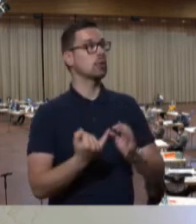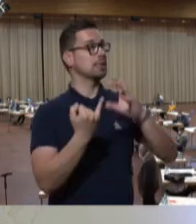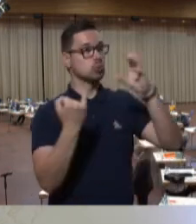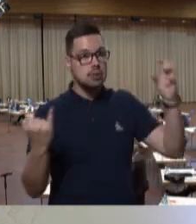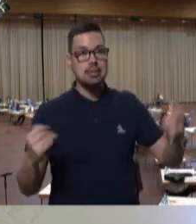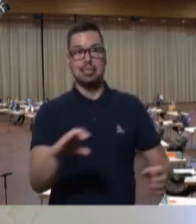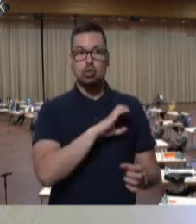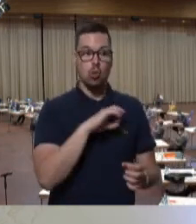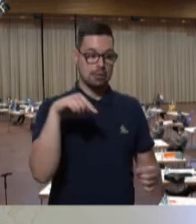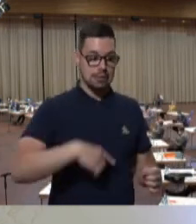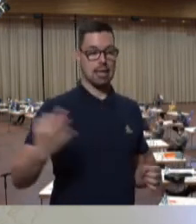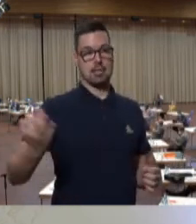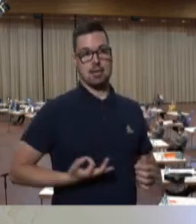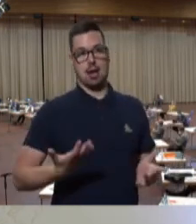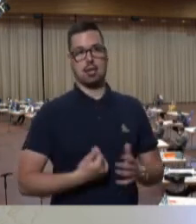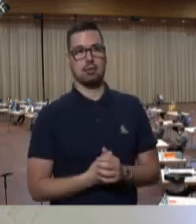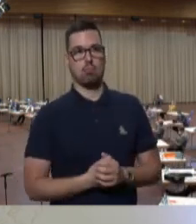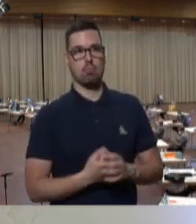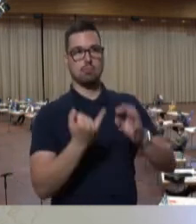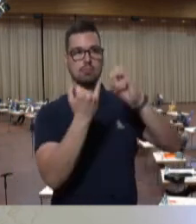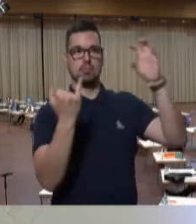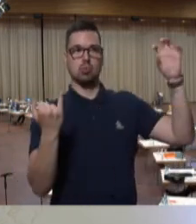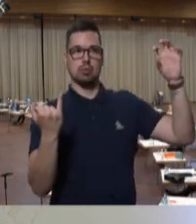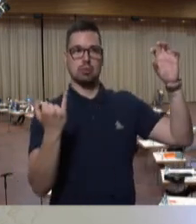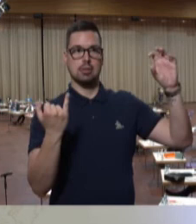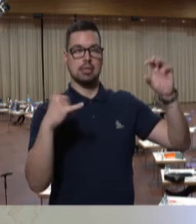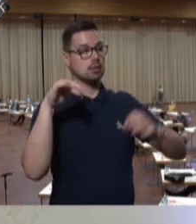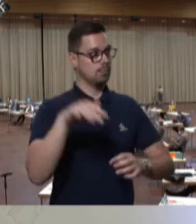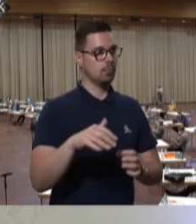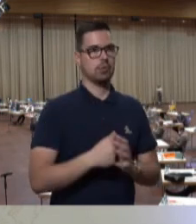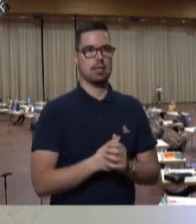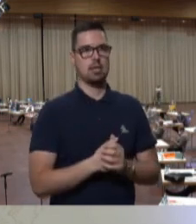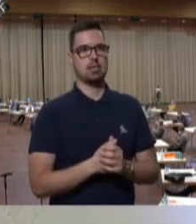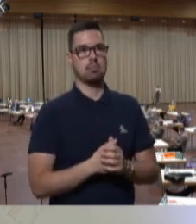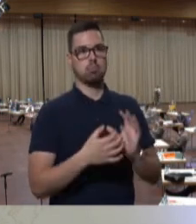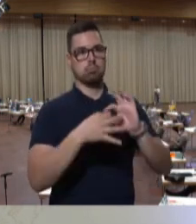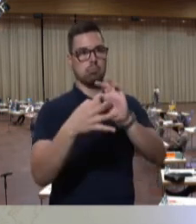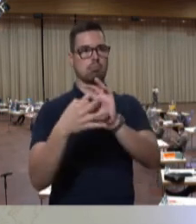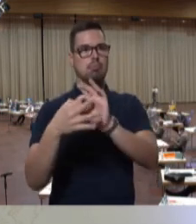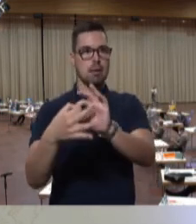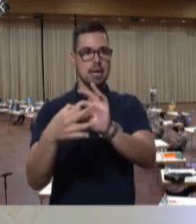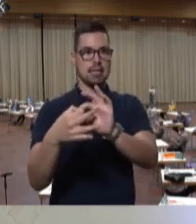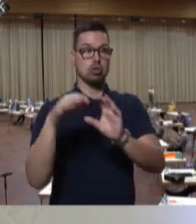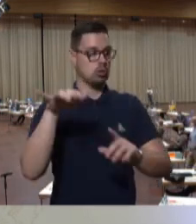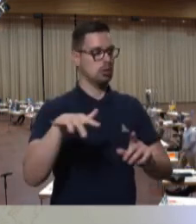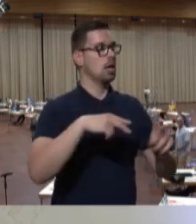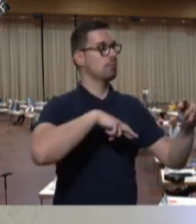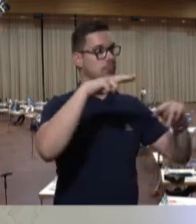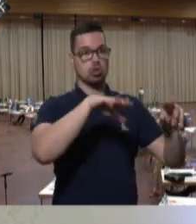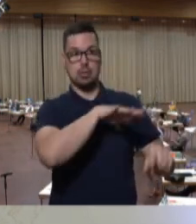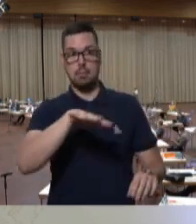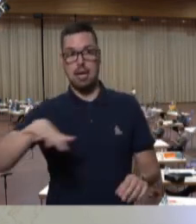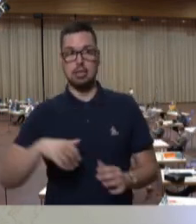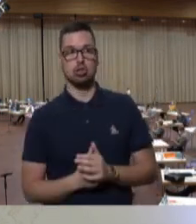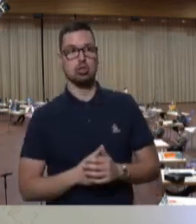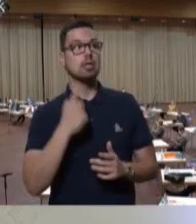Industriestandort im Saarland. Bestehende Industriearbeitsplätze und viele letztlich davon abhängige Arbeitsplätze in anderen Branchen bekommen